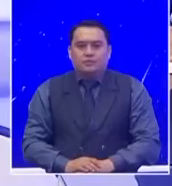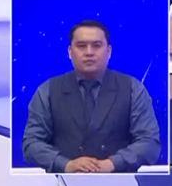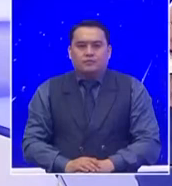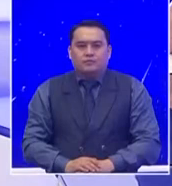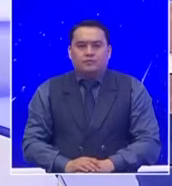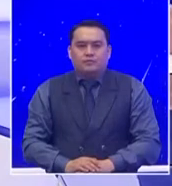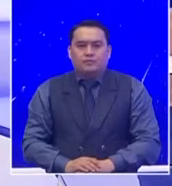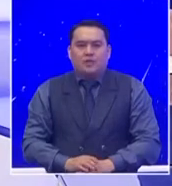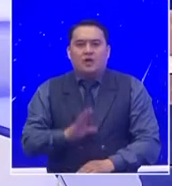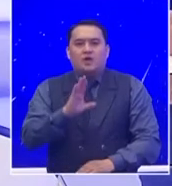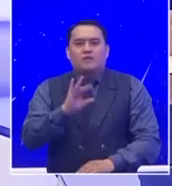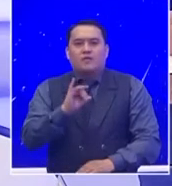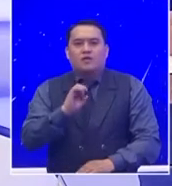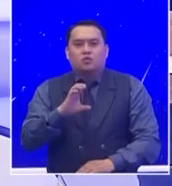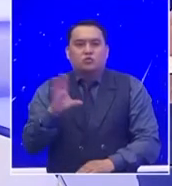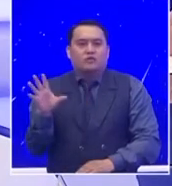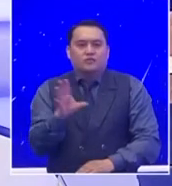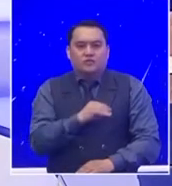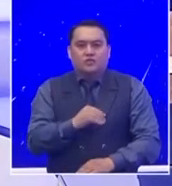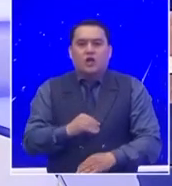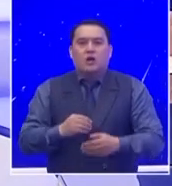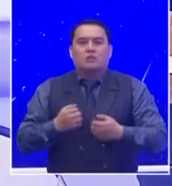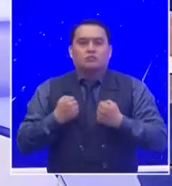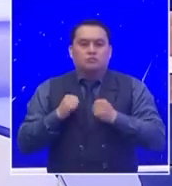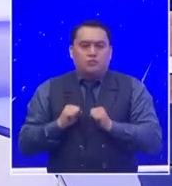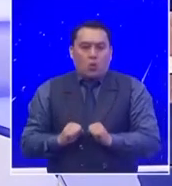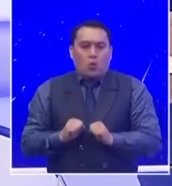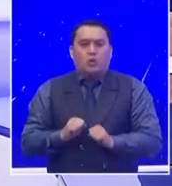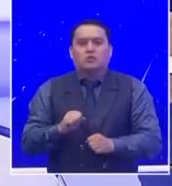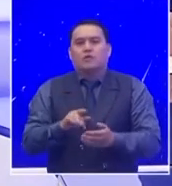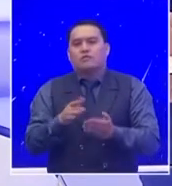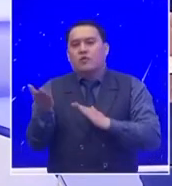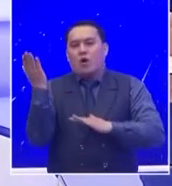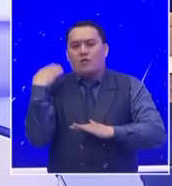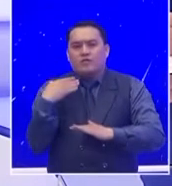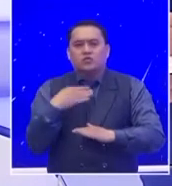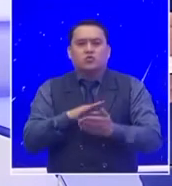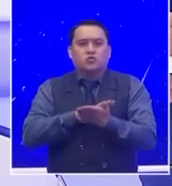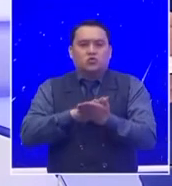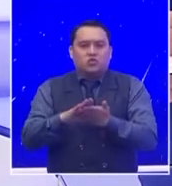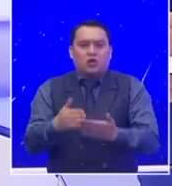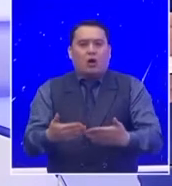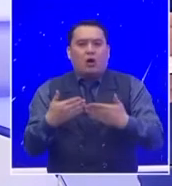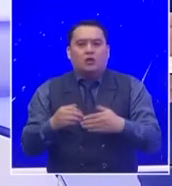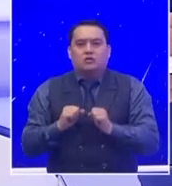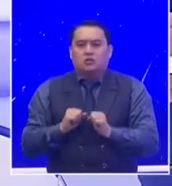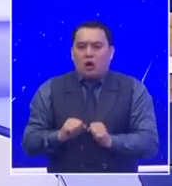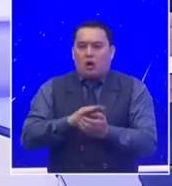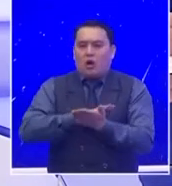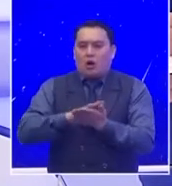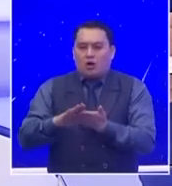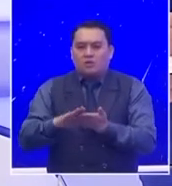В борьбе с вирусом все способы хороши. По древней традиции кочевников дезинфицирующим методом и очищением